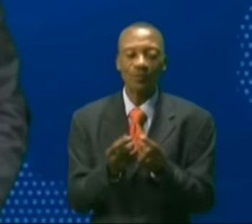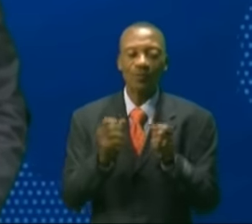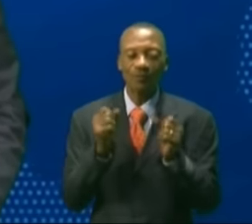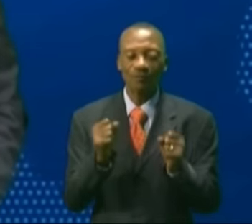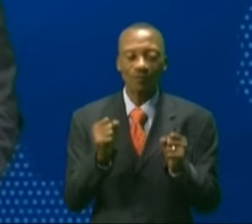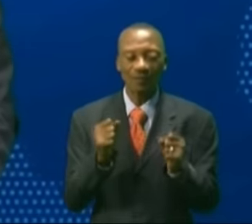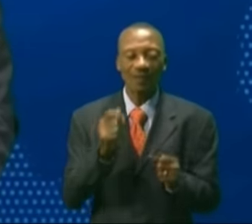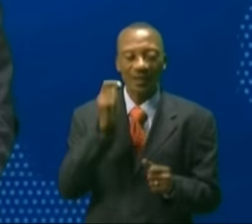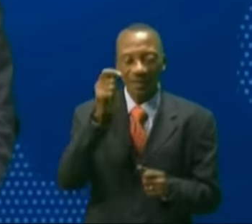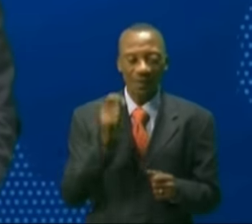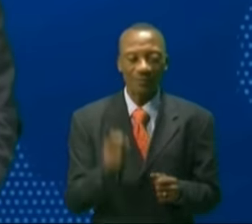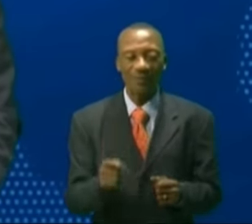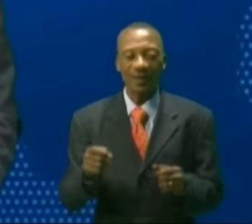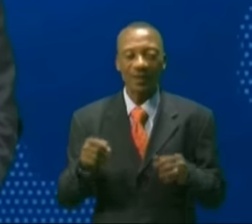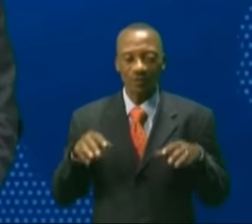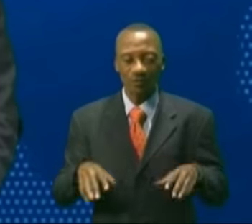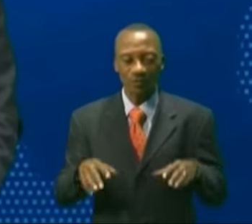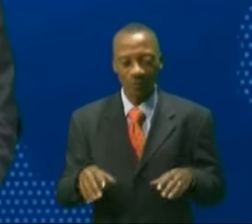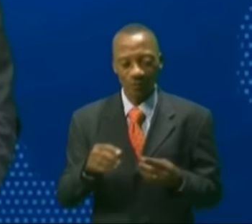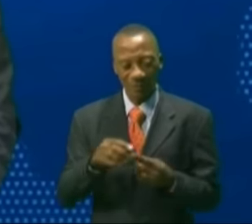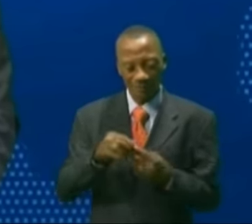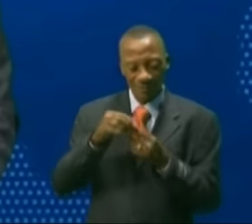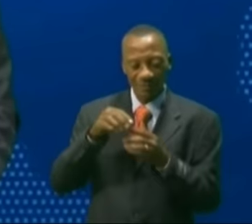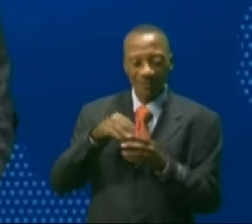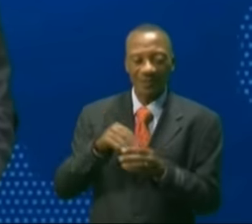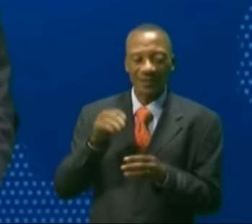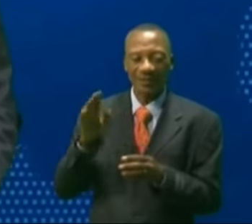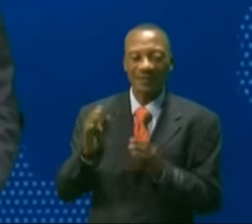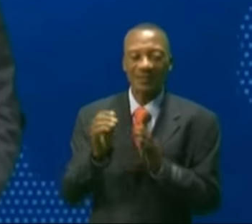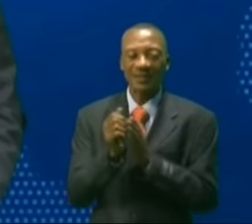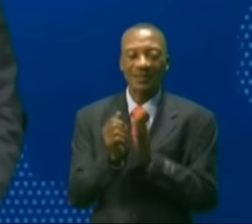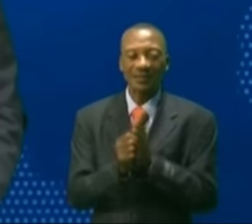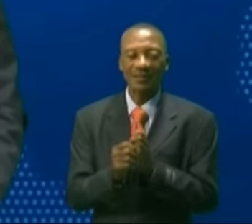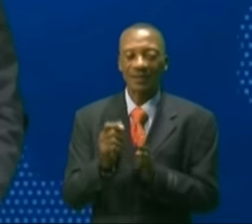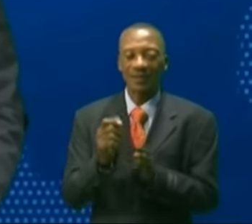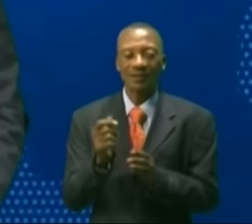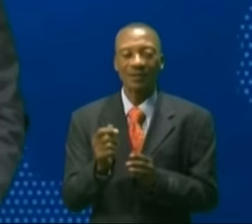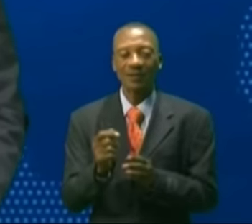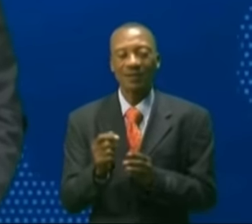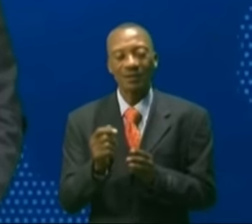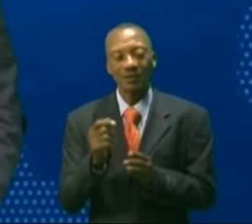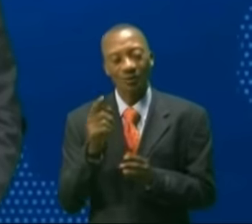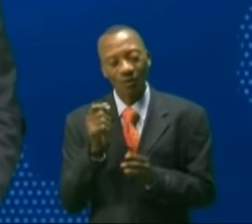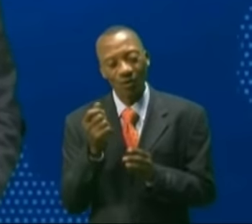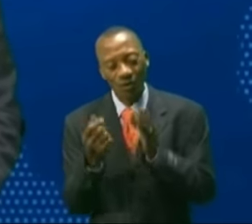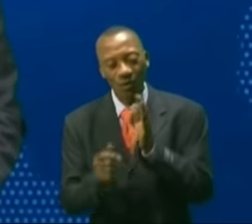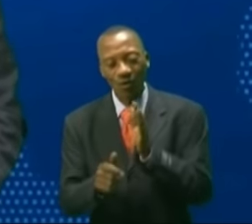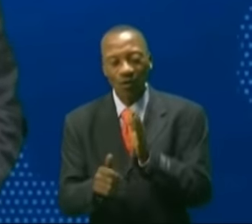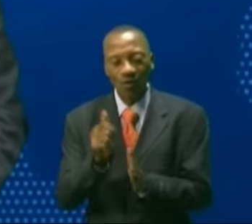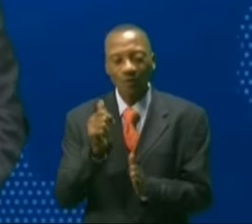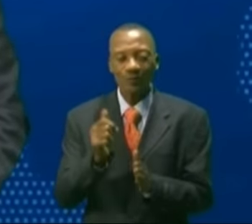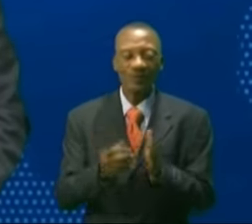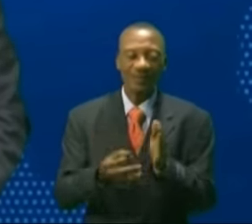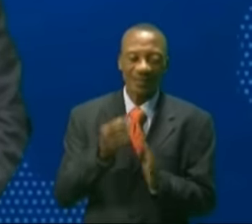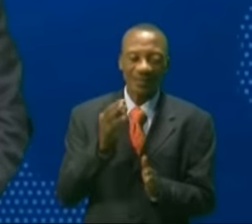Congo, spécialement ses articles 1, 4 et 5, vu l'ordonnance numéro